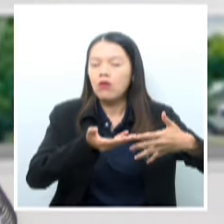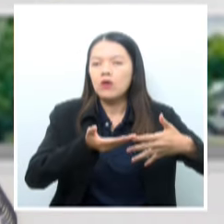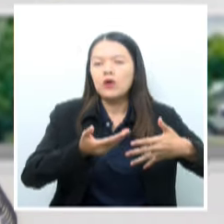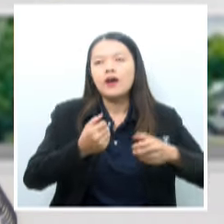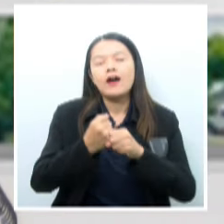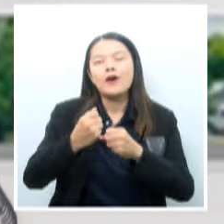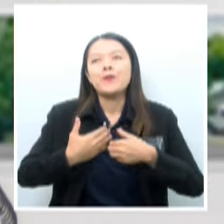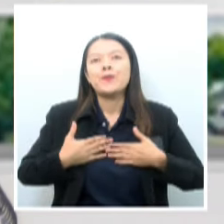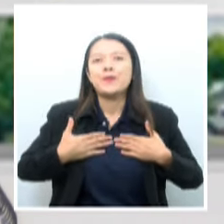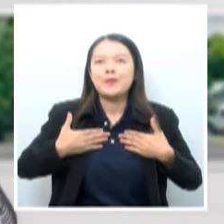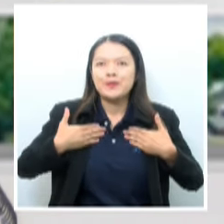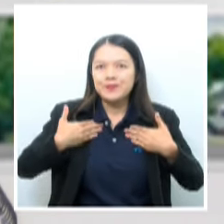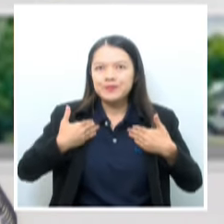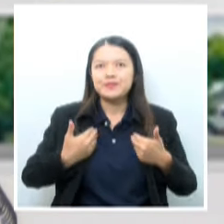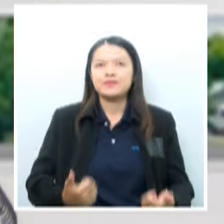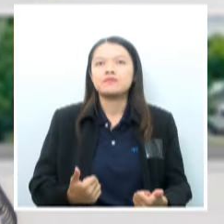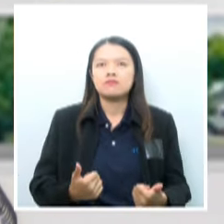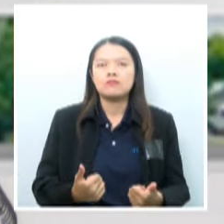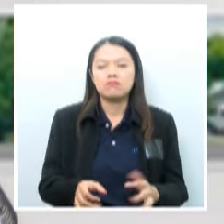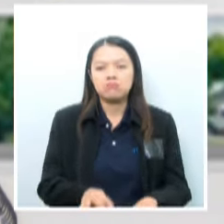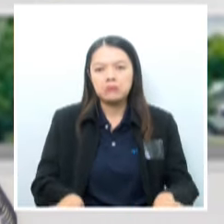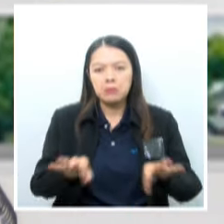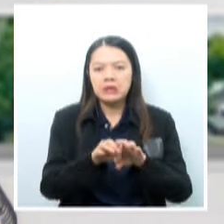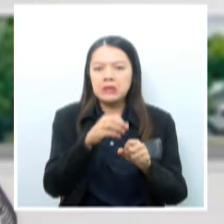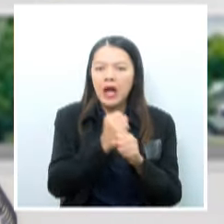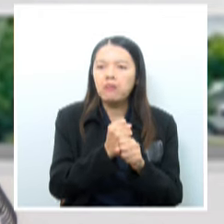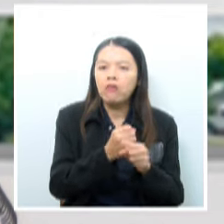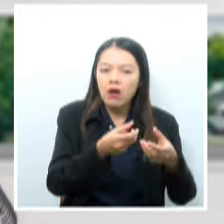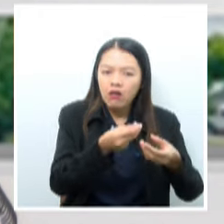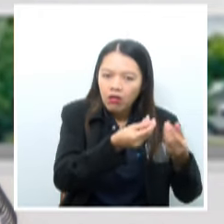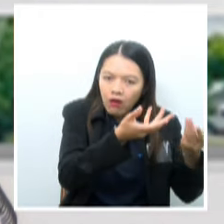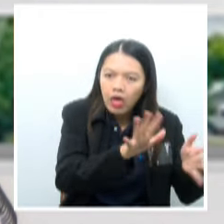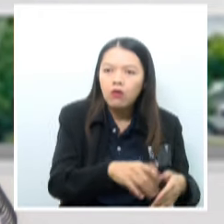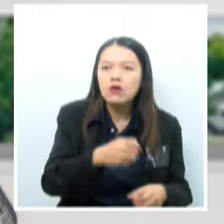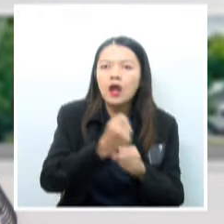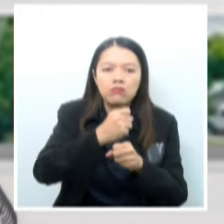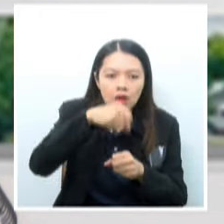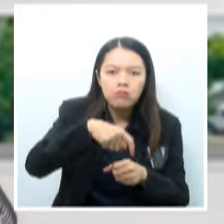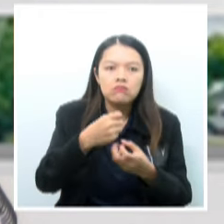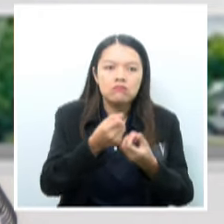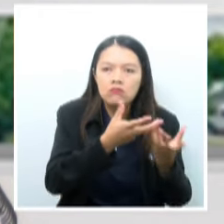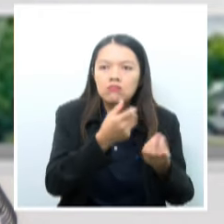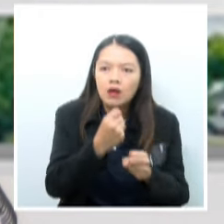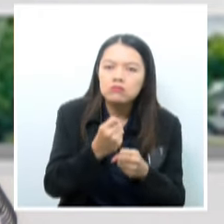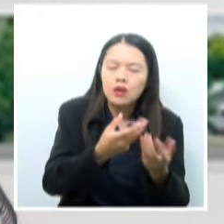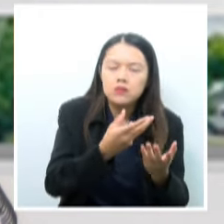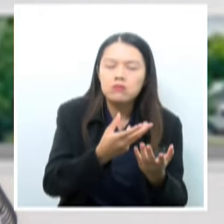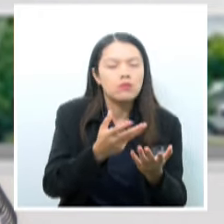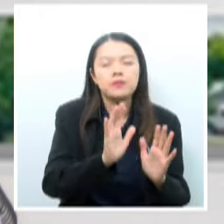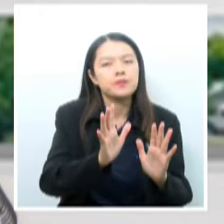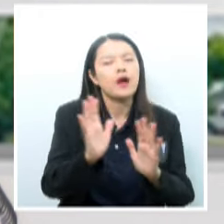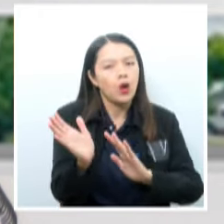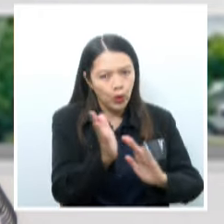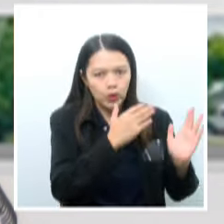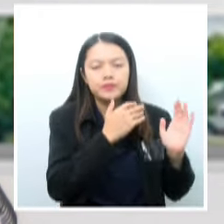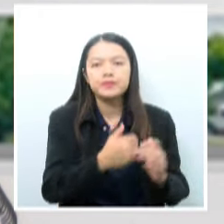ากขึ้นเพราะว่าไม่จำเป็นที่จะต้องทำงานซ้ำซ้อนแล้วก็ลดโหลดงานซ้ำซ้อนลงนะครับประสิทธิภาพใน